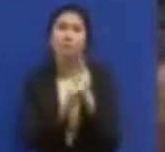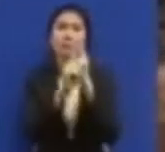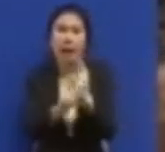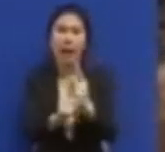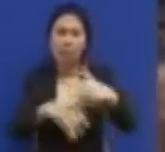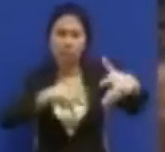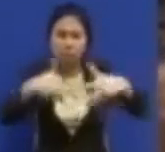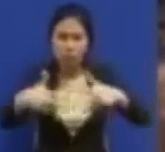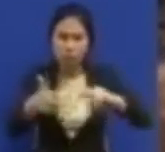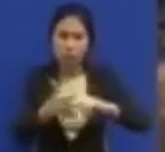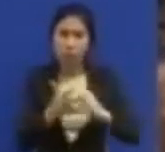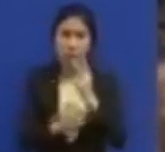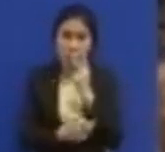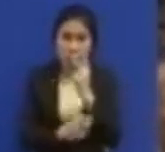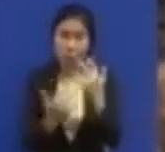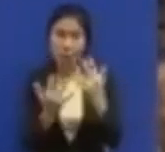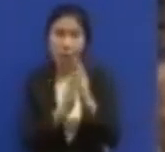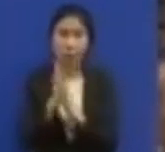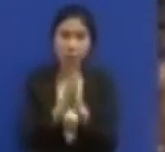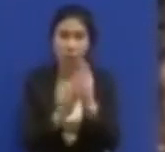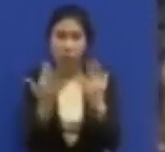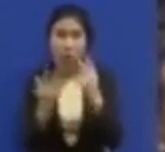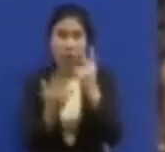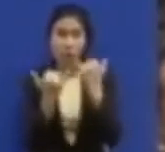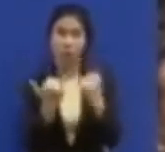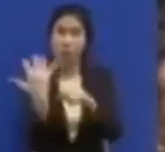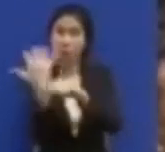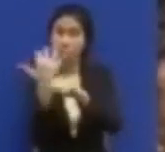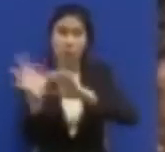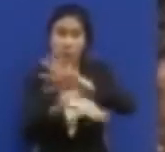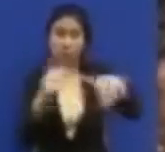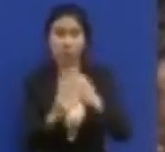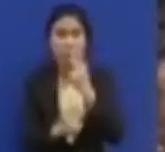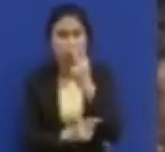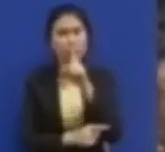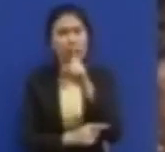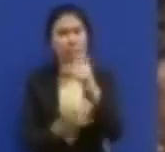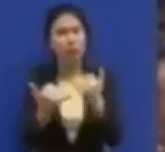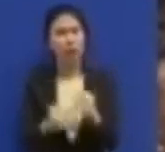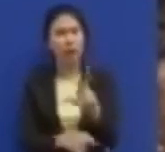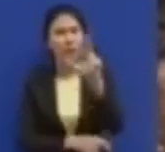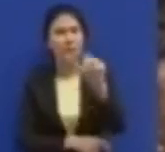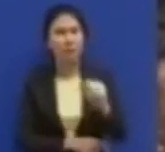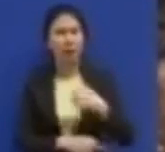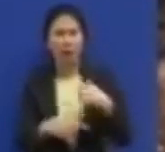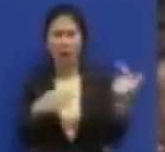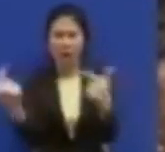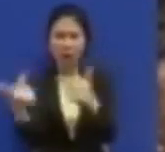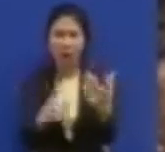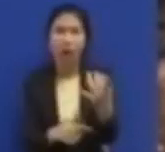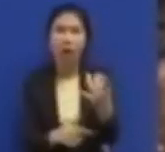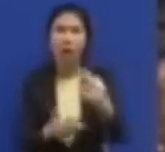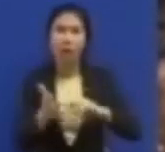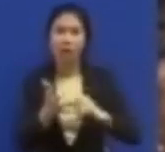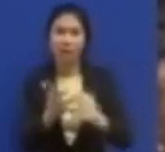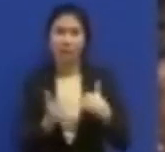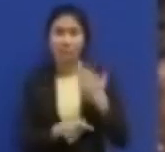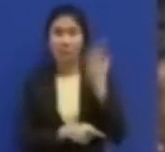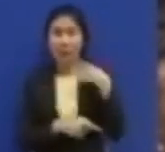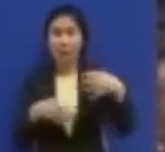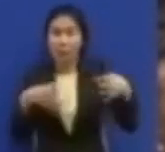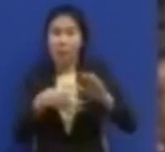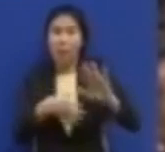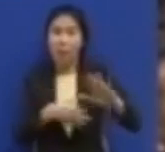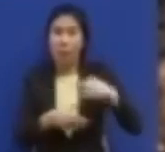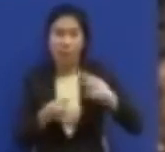นไม่ได้นะครับประชาชนดูทั้งประเทศเนี่ยก็ถามประธานสภาเป็นอะไร ผมยังไม่ได้บอกว่าพรรคที่ท่านสังกัดจะไปตรงไหนตร